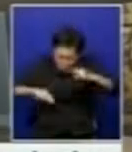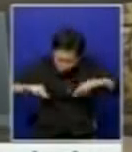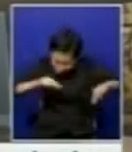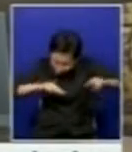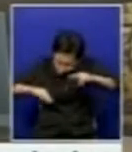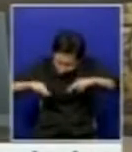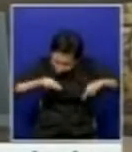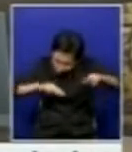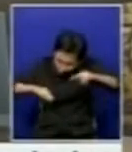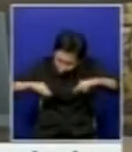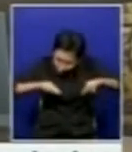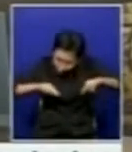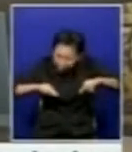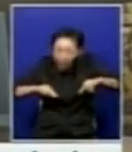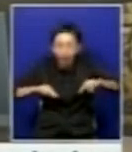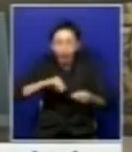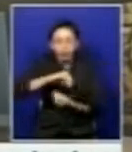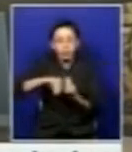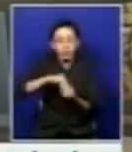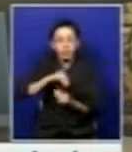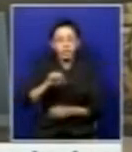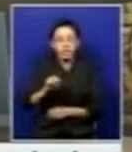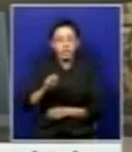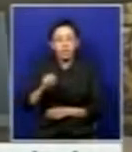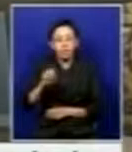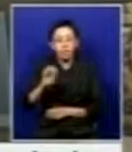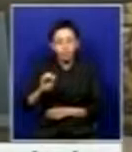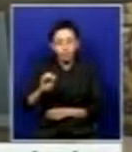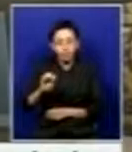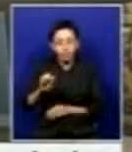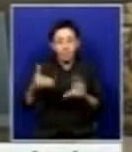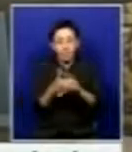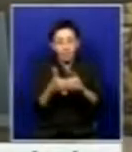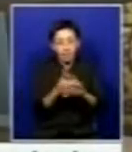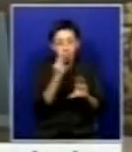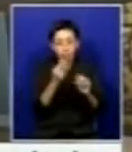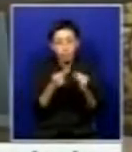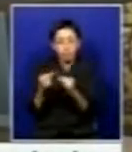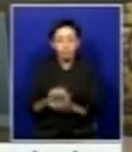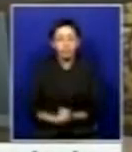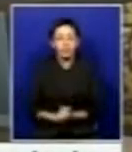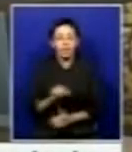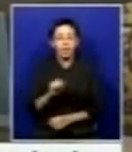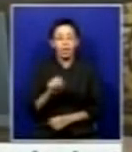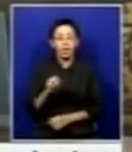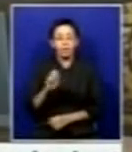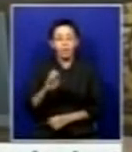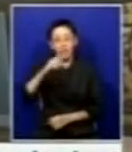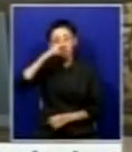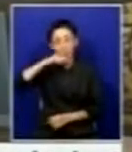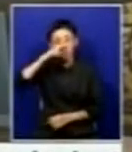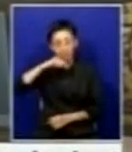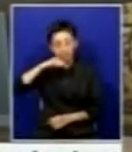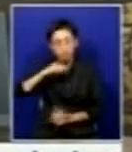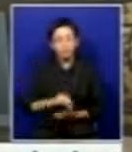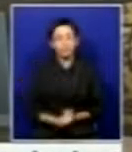นี่ย SME ท่านประธานครับขอสไลด์ต่อไปครับ SME ในประเทศไทยนี่เป็นของสภา SME นะครับท่านประธ